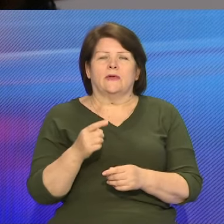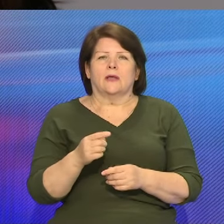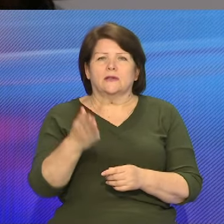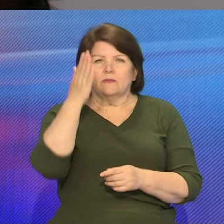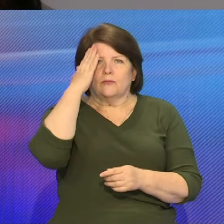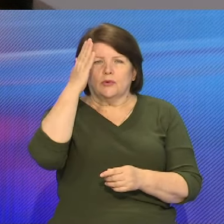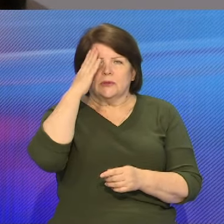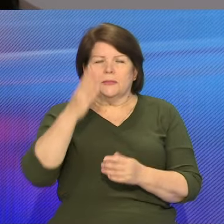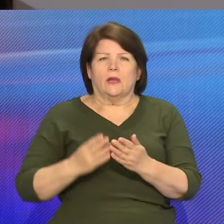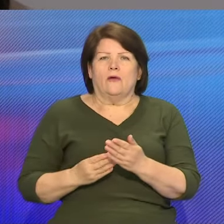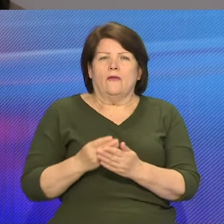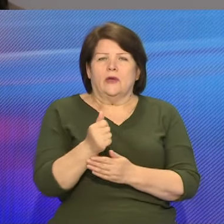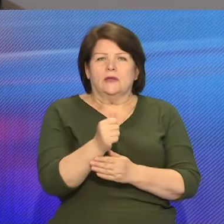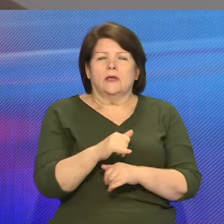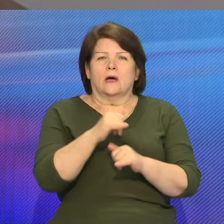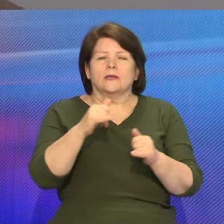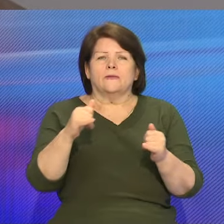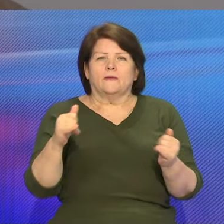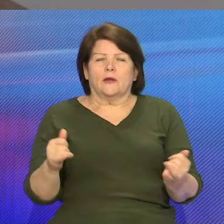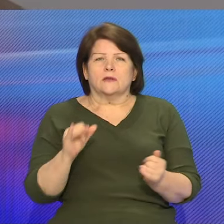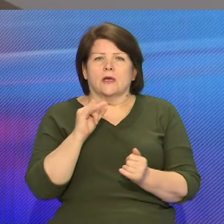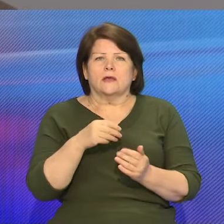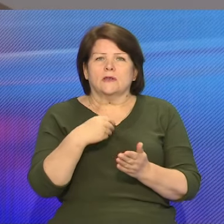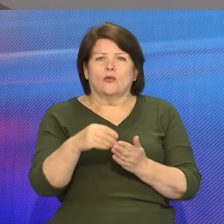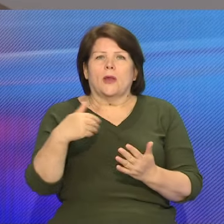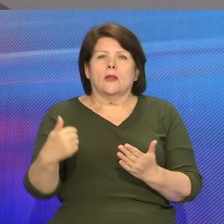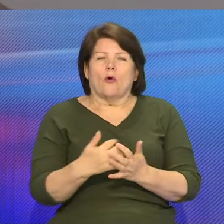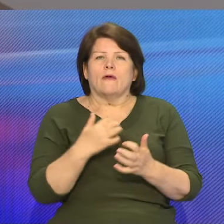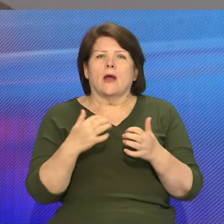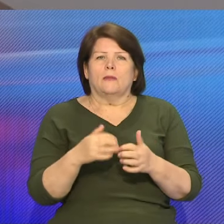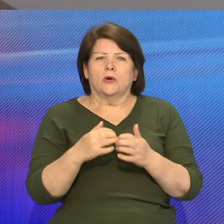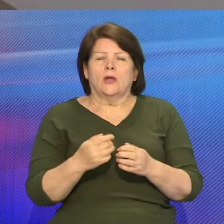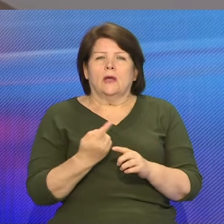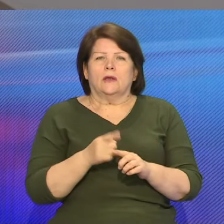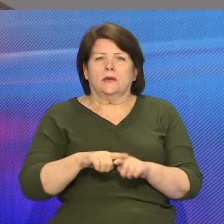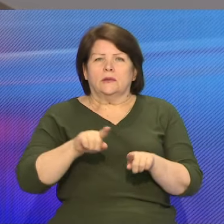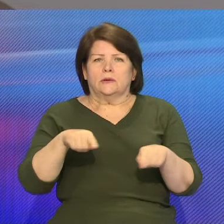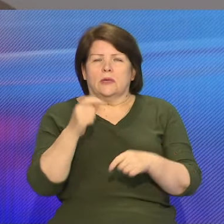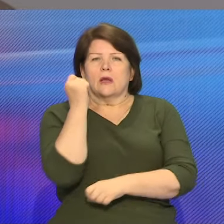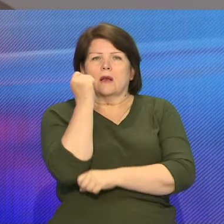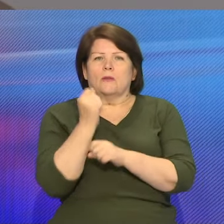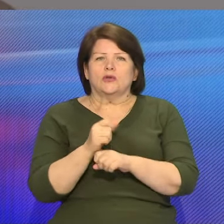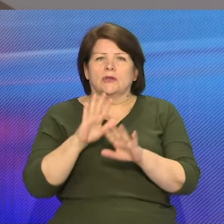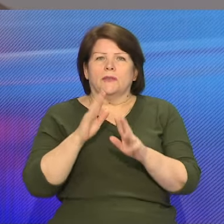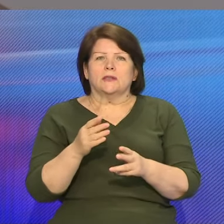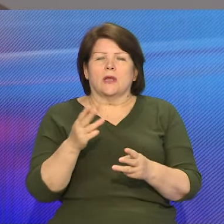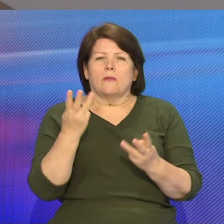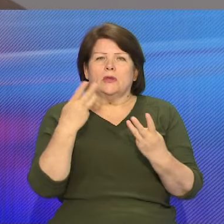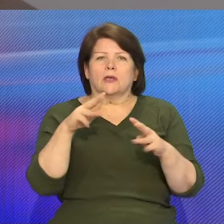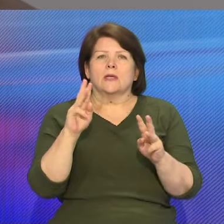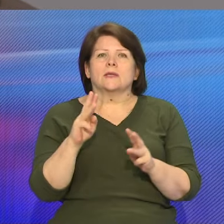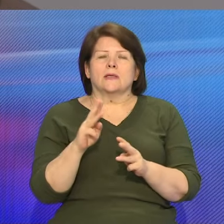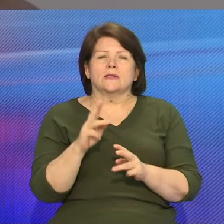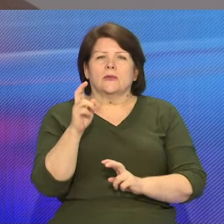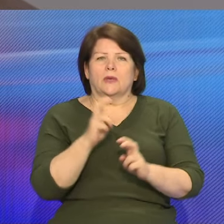наш чуть ли не единственный способ развиваться и закупать новое оборудование для создания и рабочих мест, и модернизации предприятия.